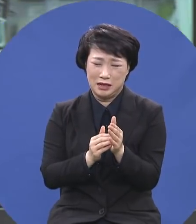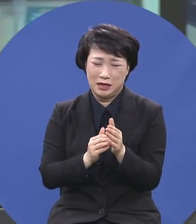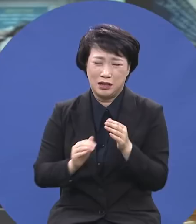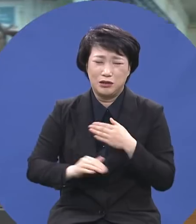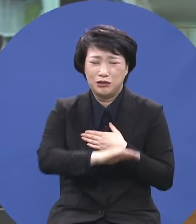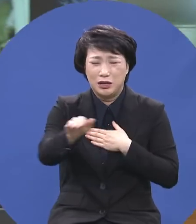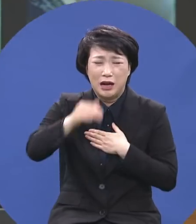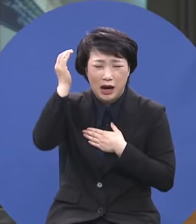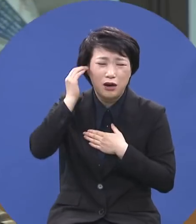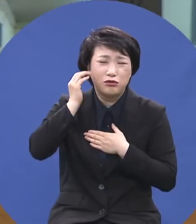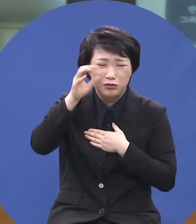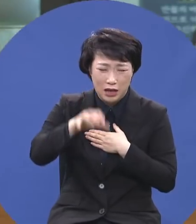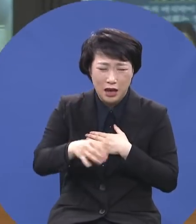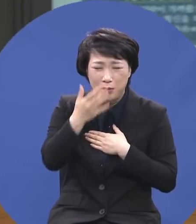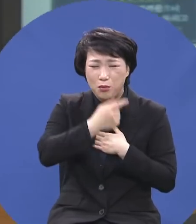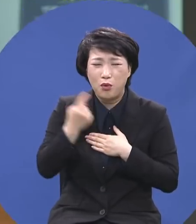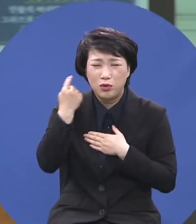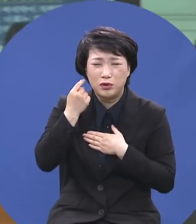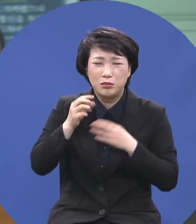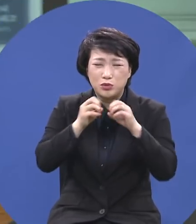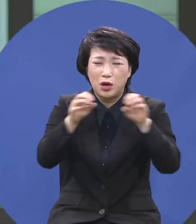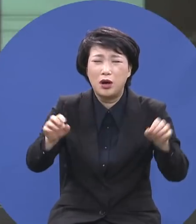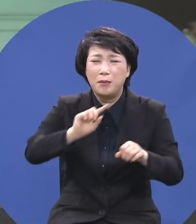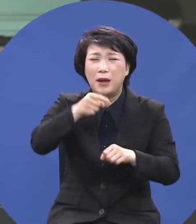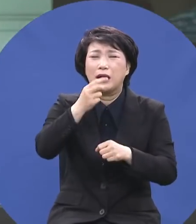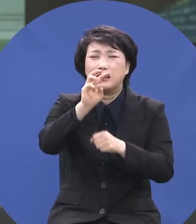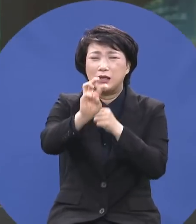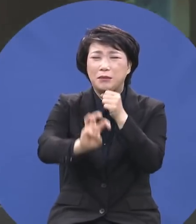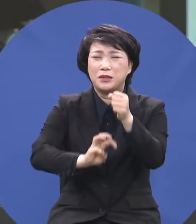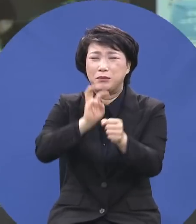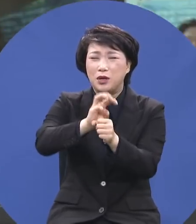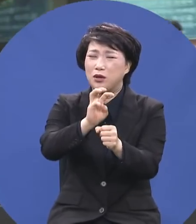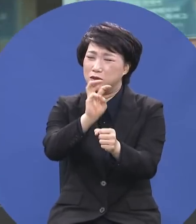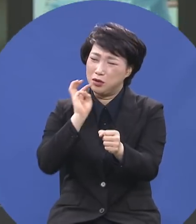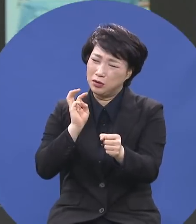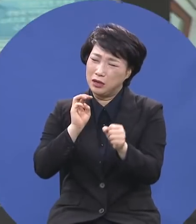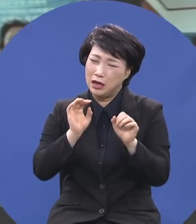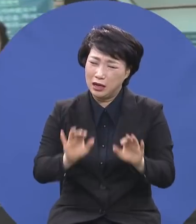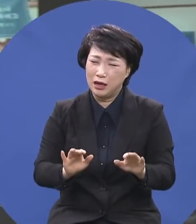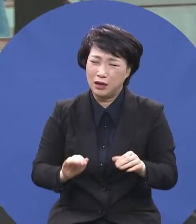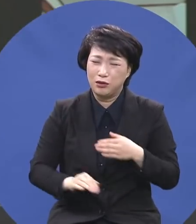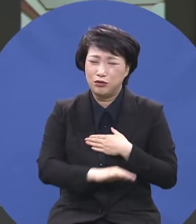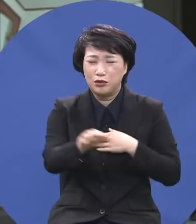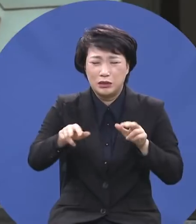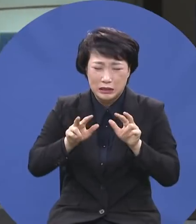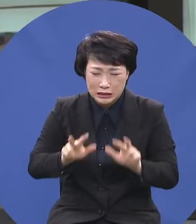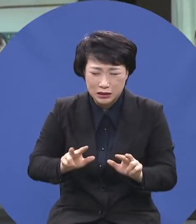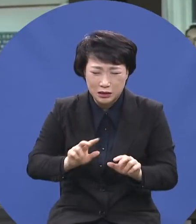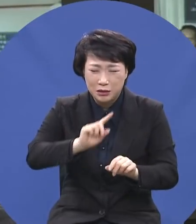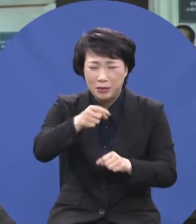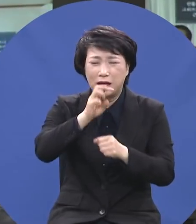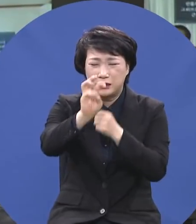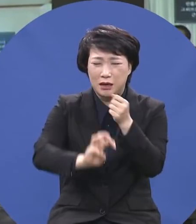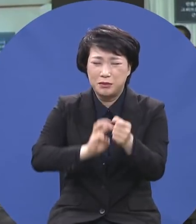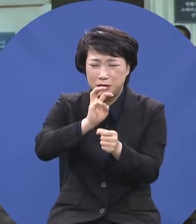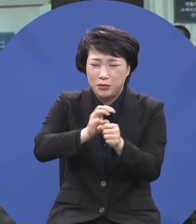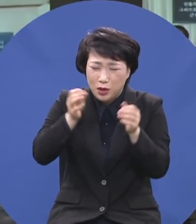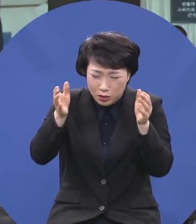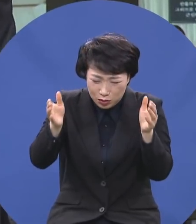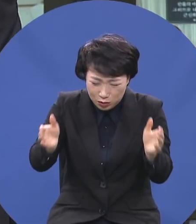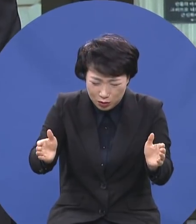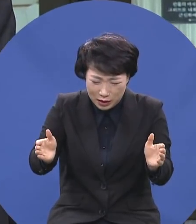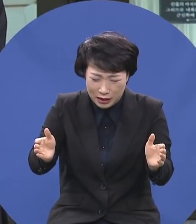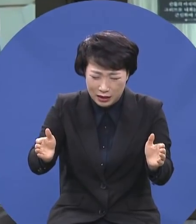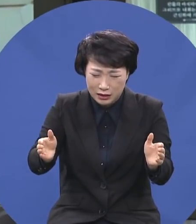우리 대한민국에 이 복음이 130년 전에 들어왔는데 우리는 지금 130년